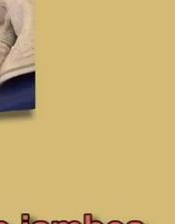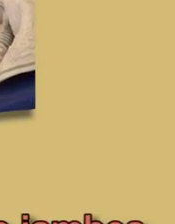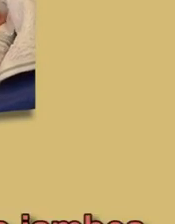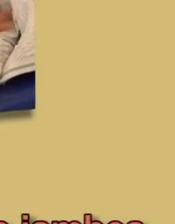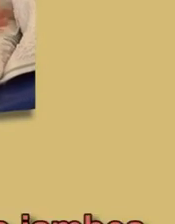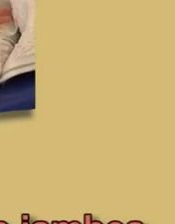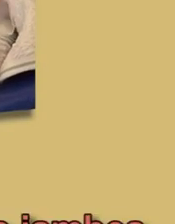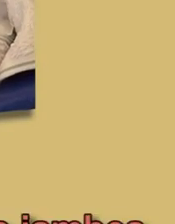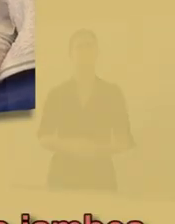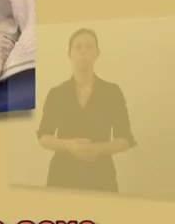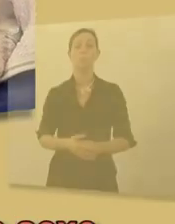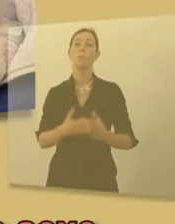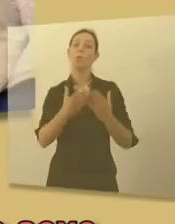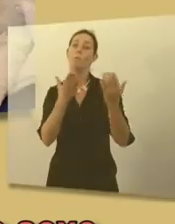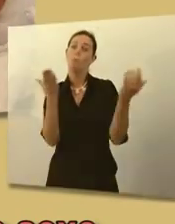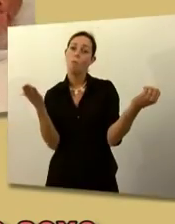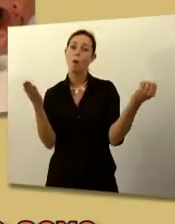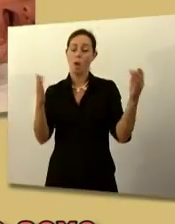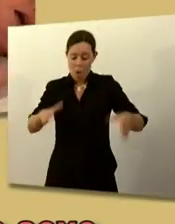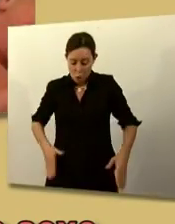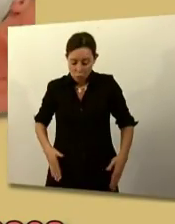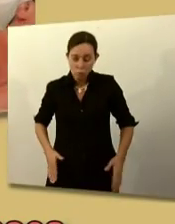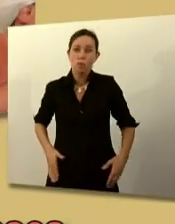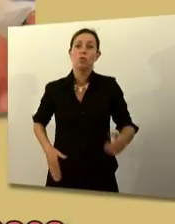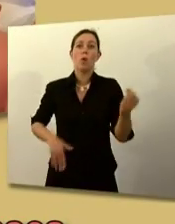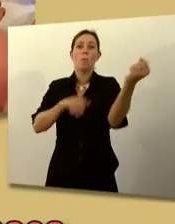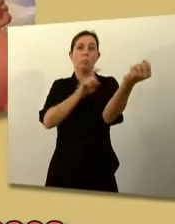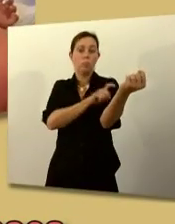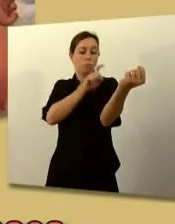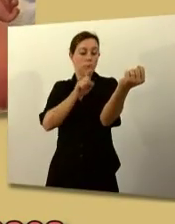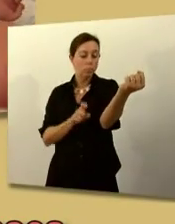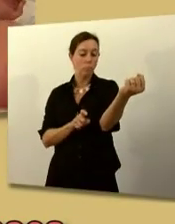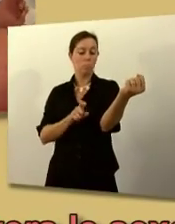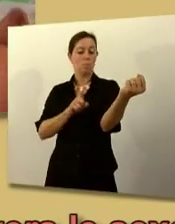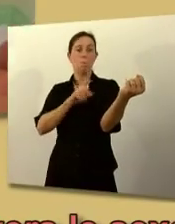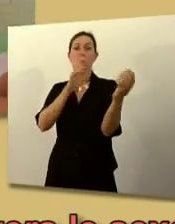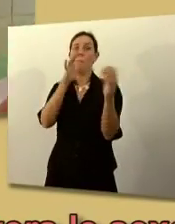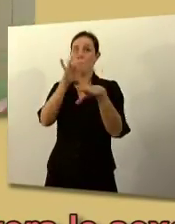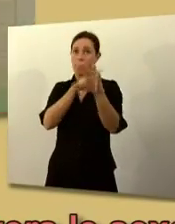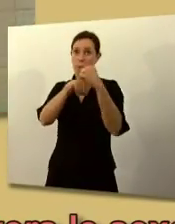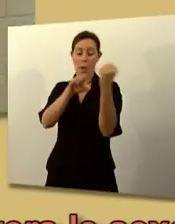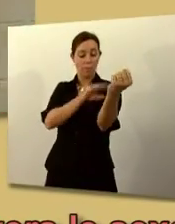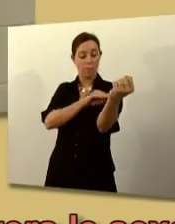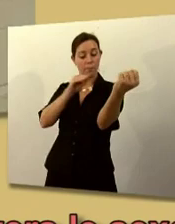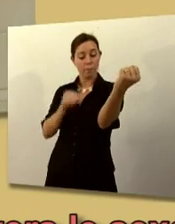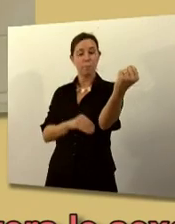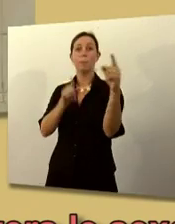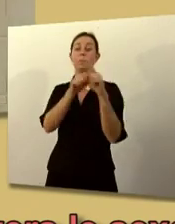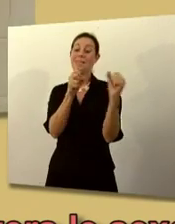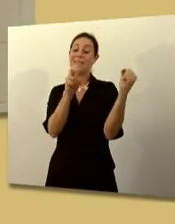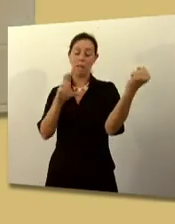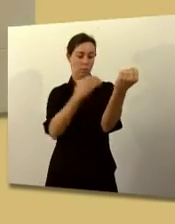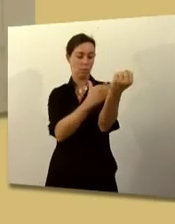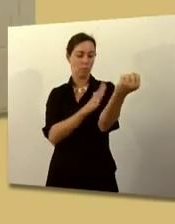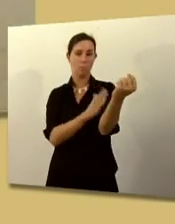Voilà, les pieds, les jambes, vous faites le sexe et vous finissez par les fesses. Jamais de la nuque vers le sexe.